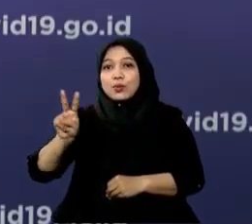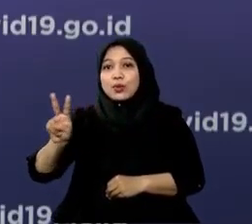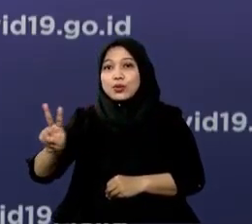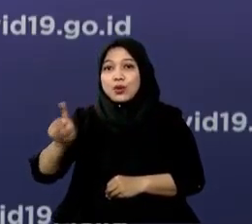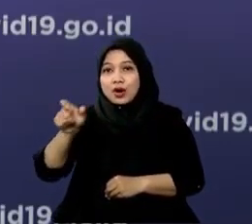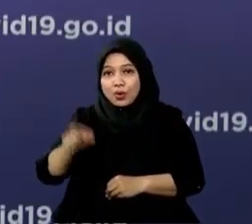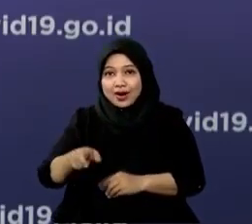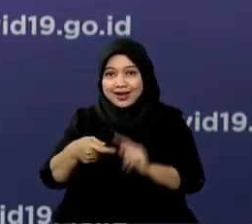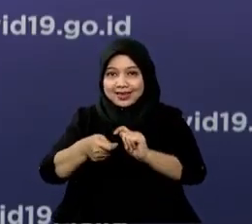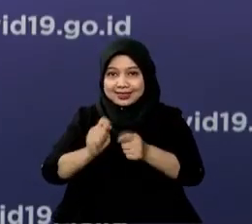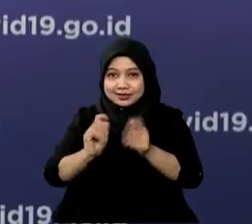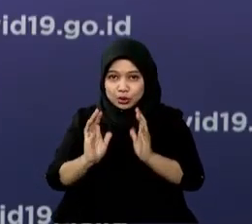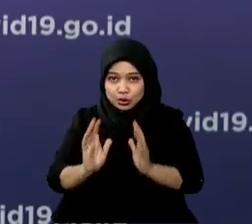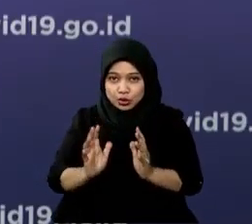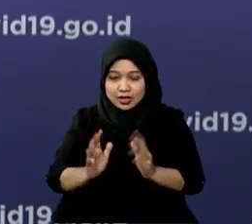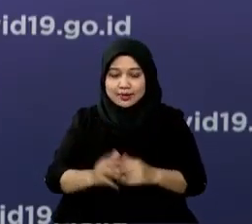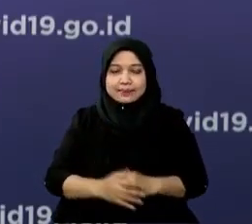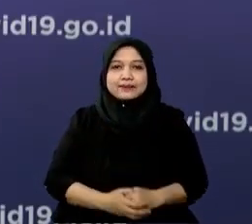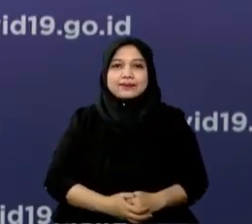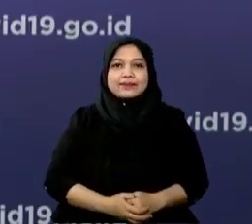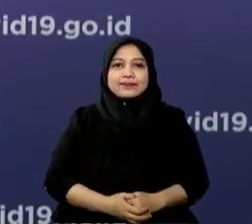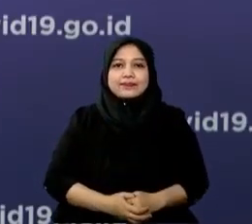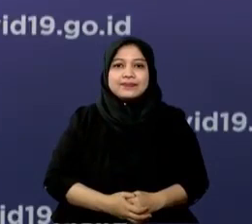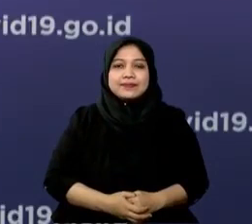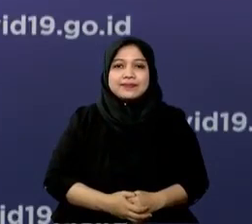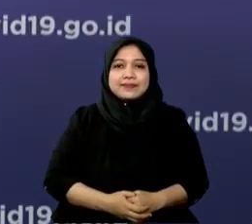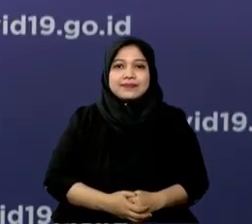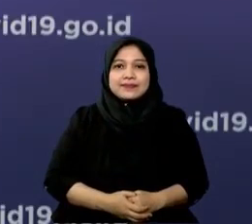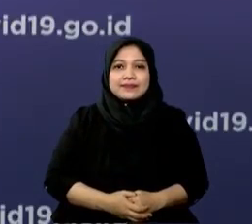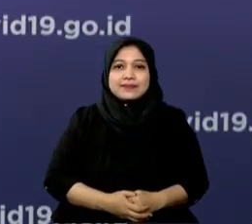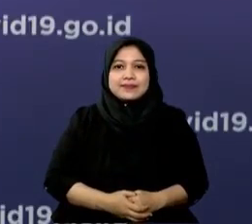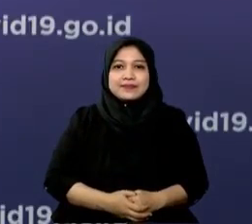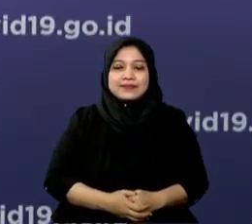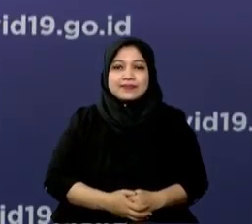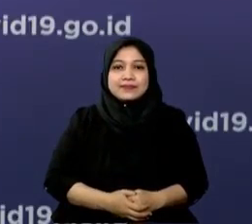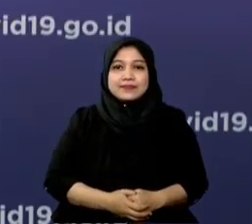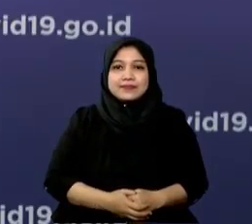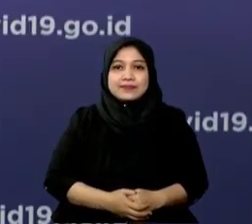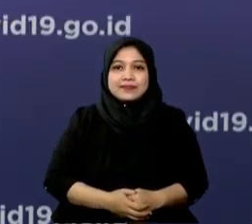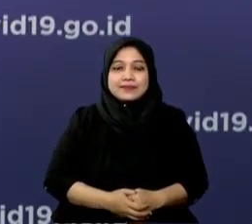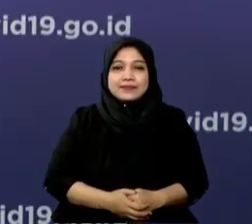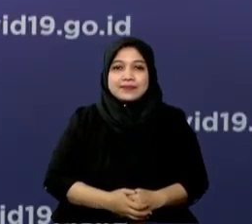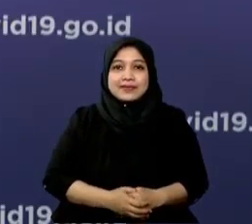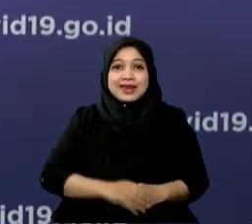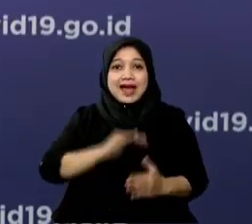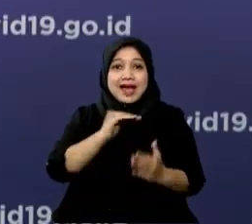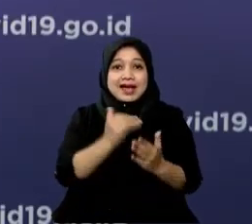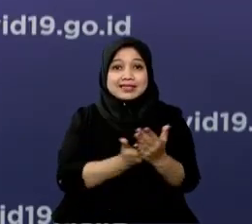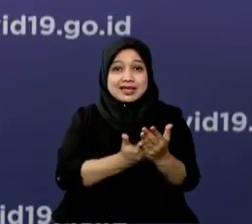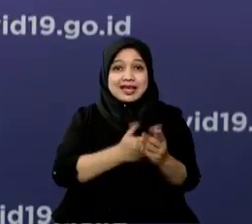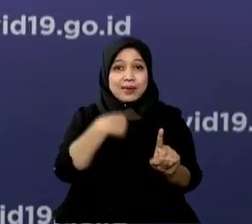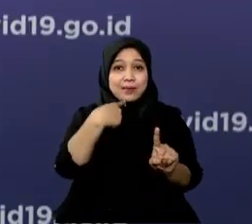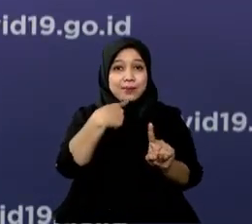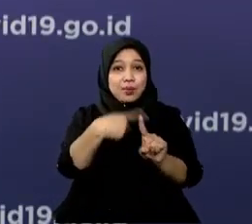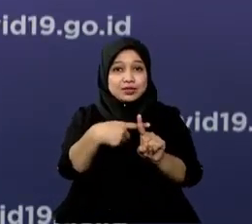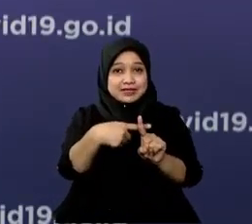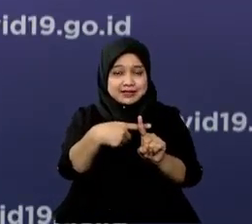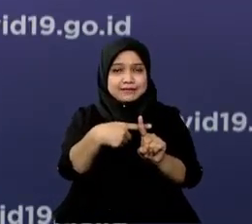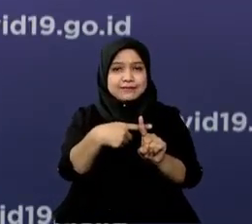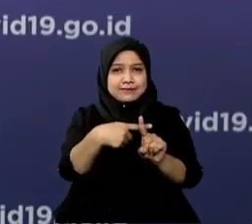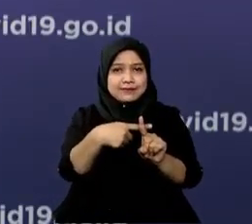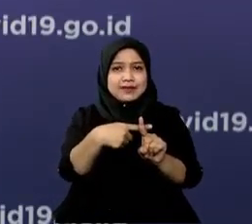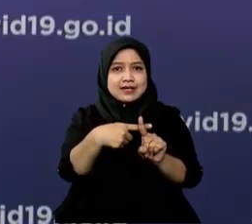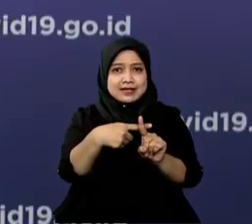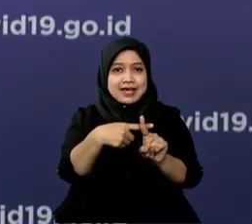580.522 spesimen. Dari jumlah ini kita mendapatkan hasil positif yang